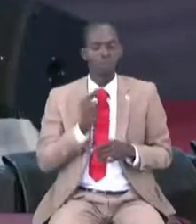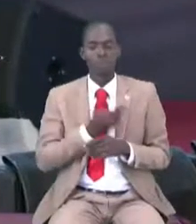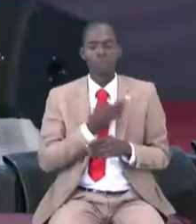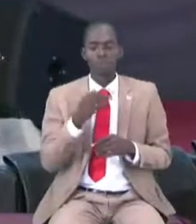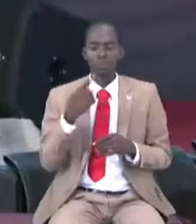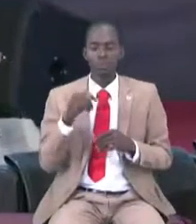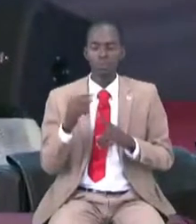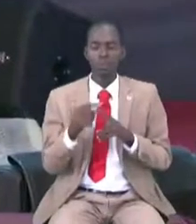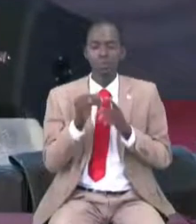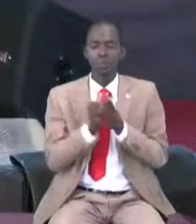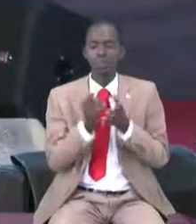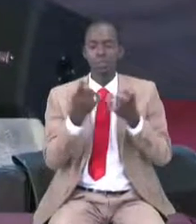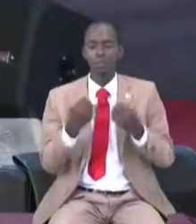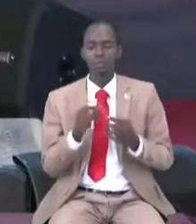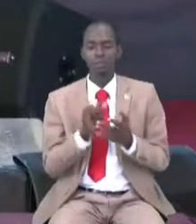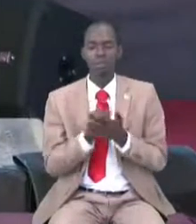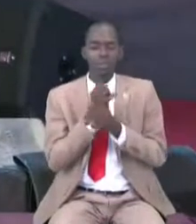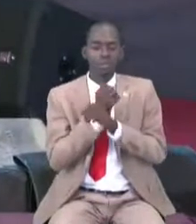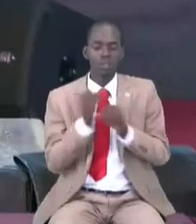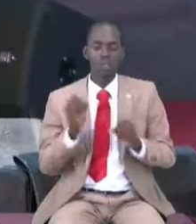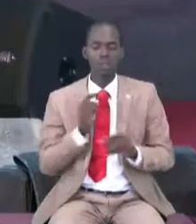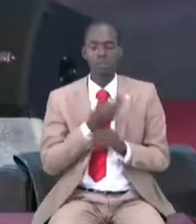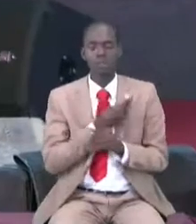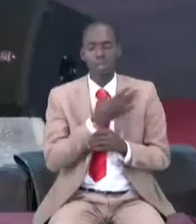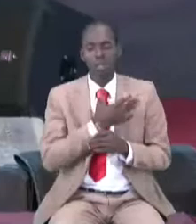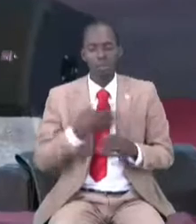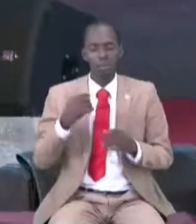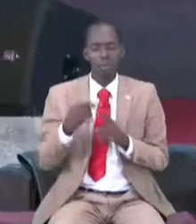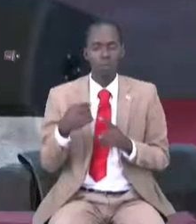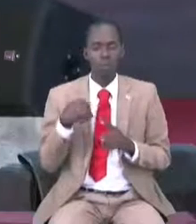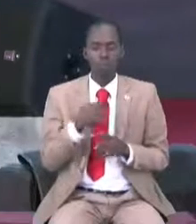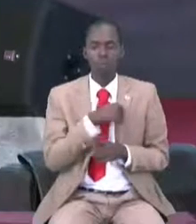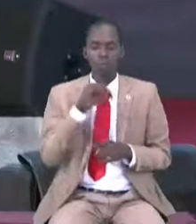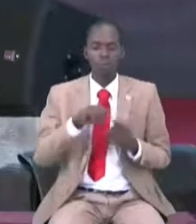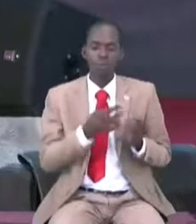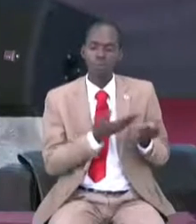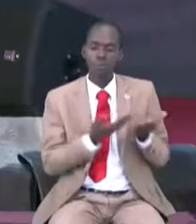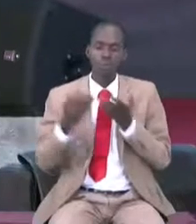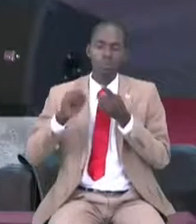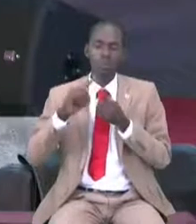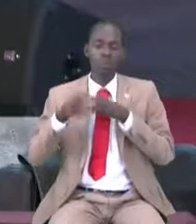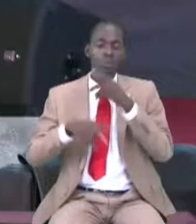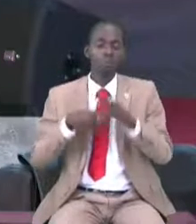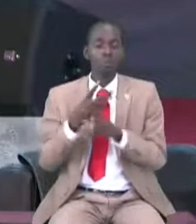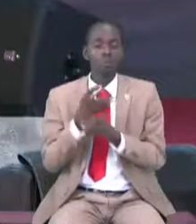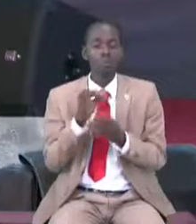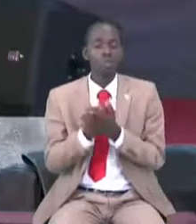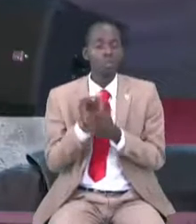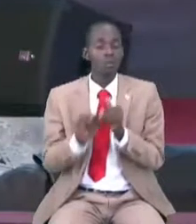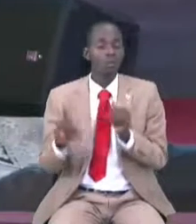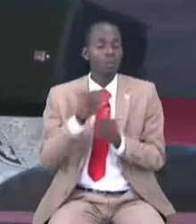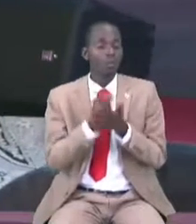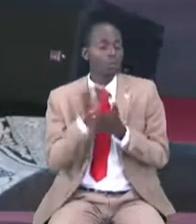que nous devons amener au monde afin que tous ceux qui l'entendent, les oreilles qui l'entendent, donnent leur vie